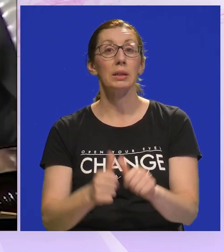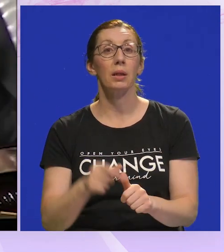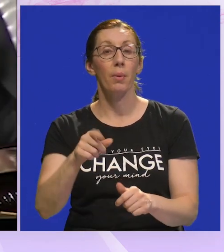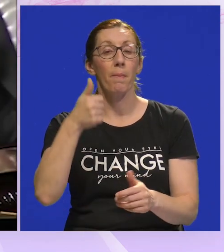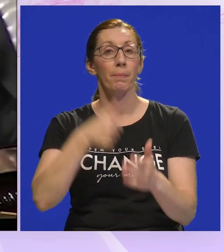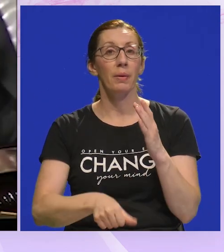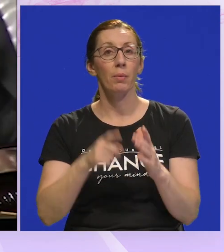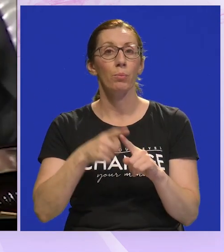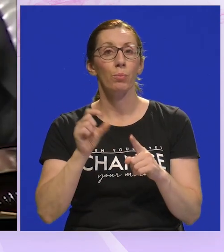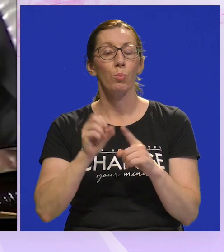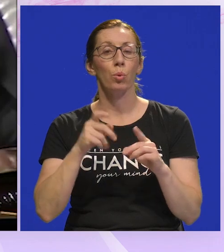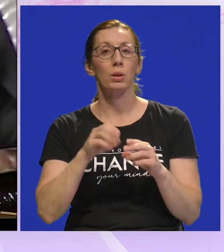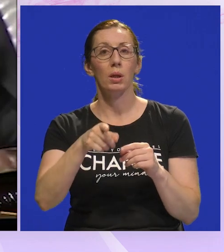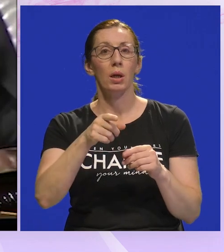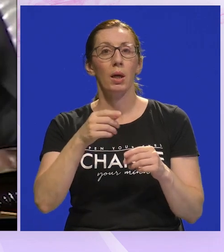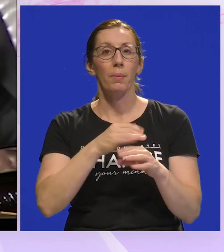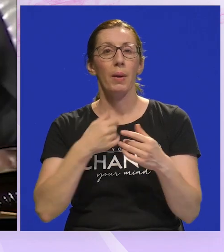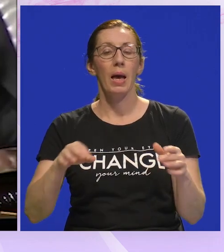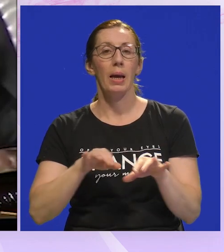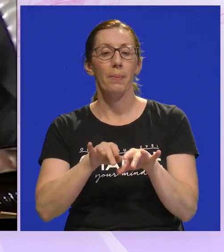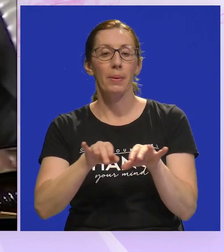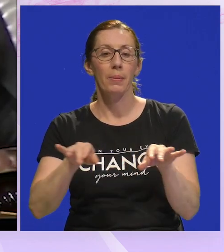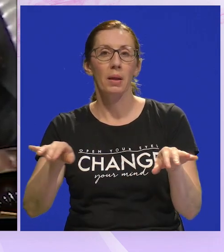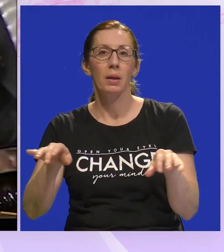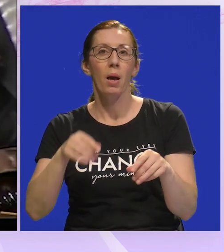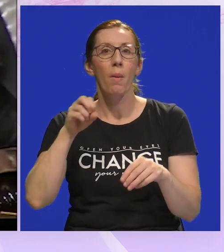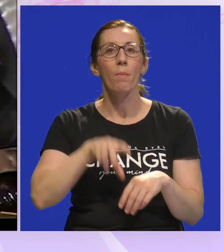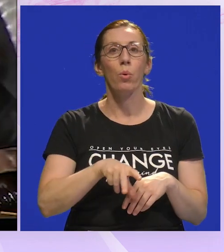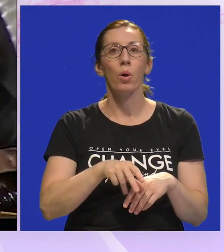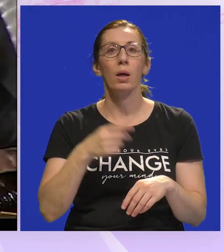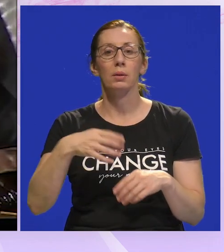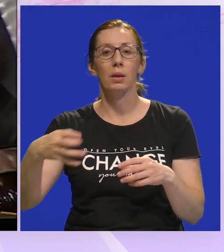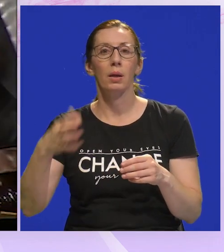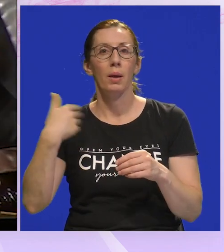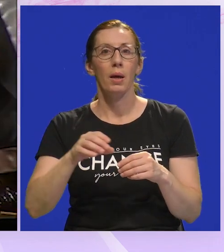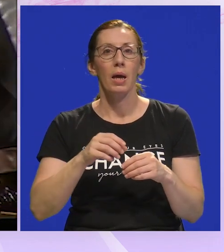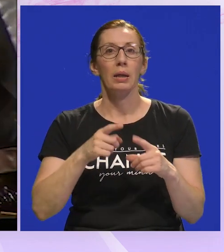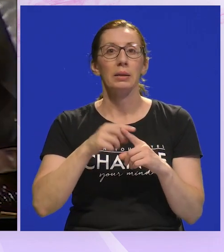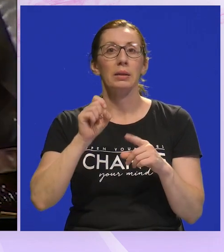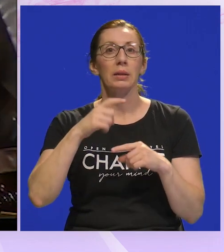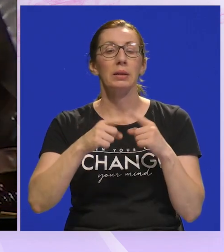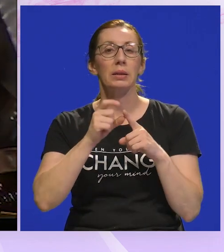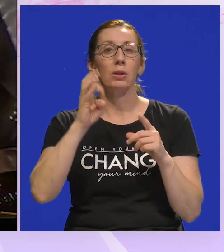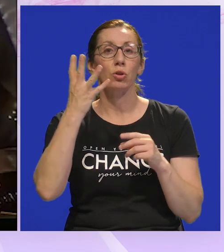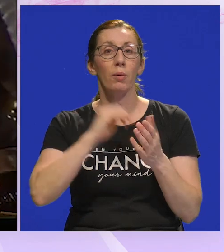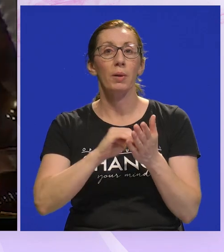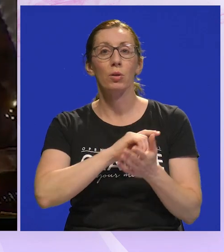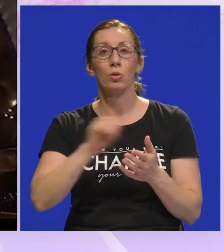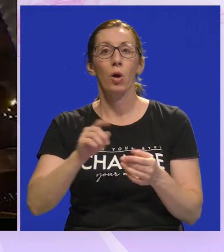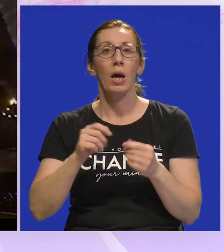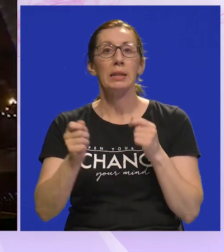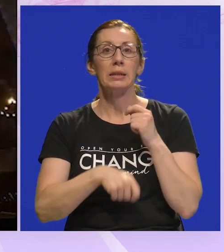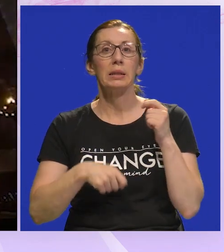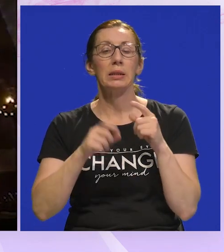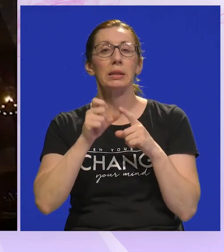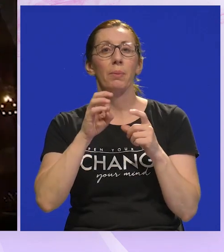U Istri se po prvi puta ove godine održava festival klasične glazbe Piano Pula koji traje od travnja do srpnja, tijekom kojih